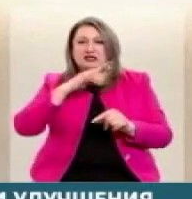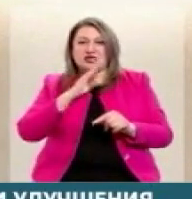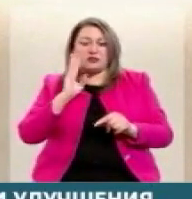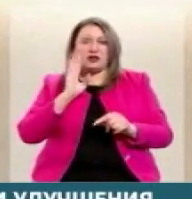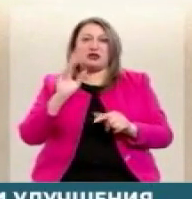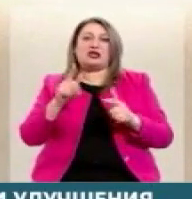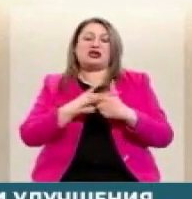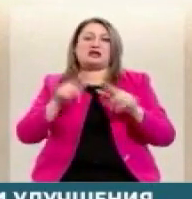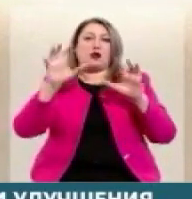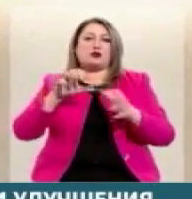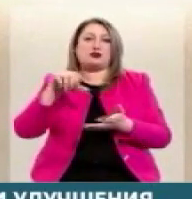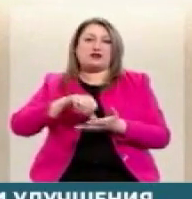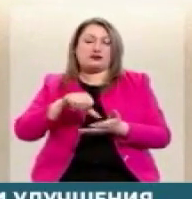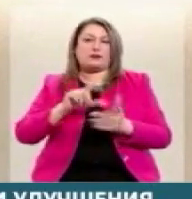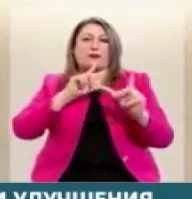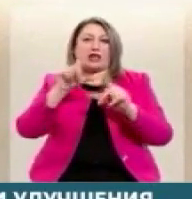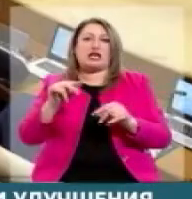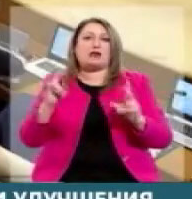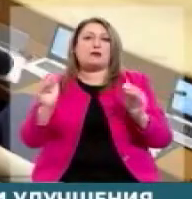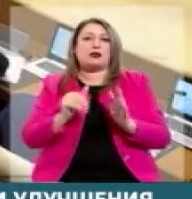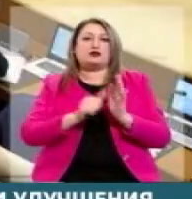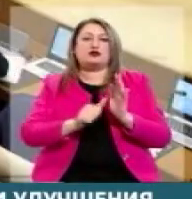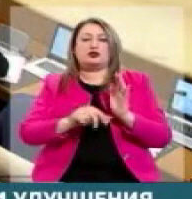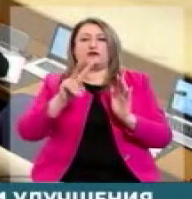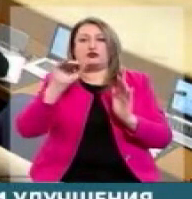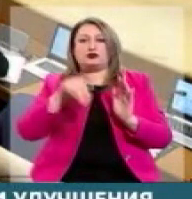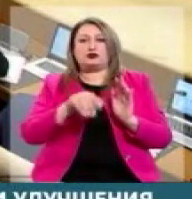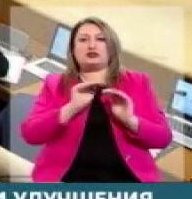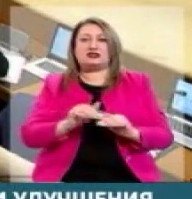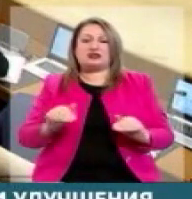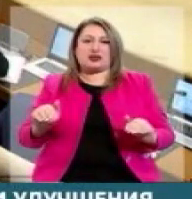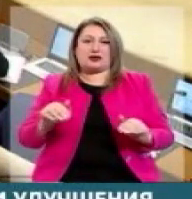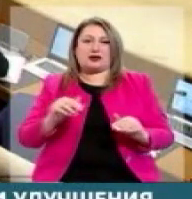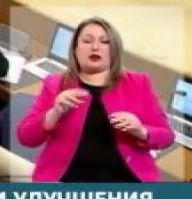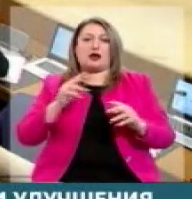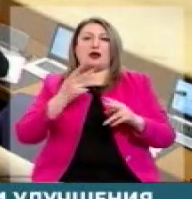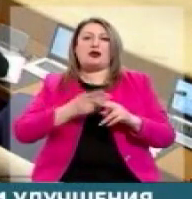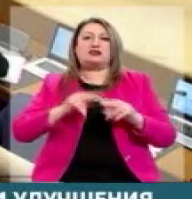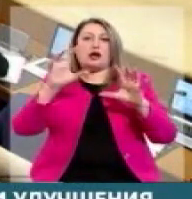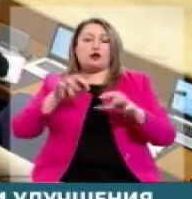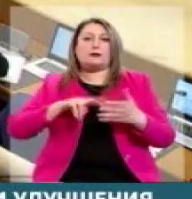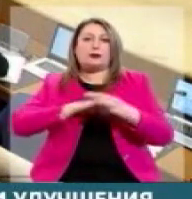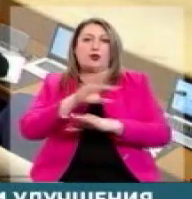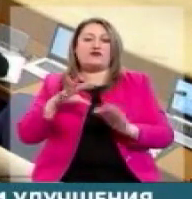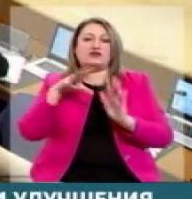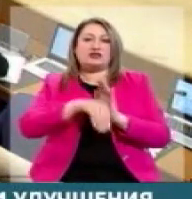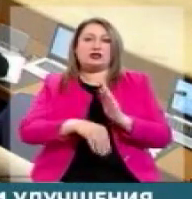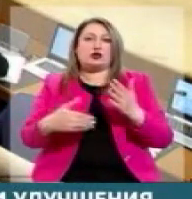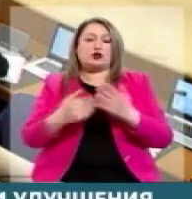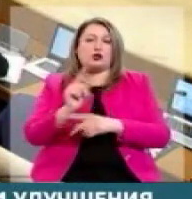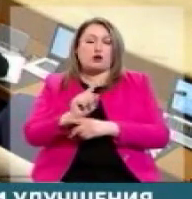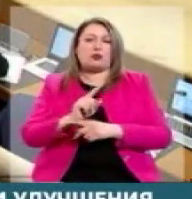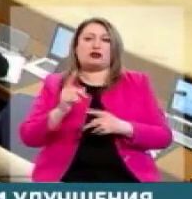родителями или законными представителями поедут не менее 62 тысяч человек. В рамках данного законопроекта внесены